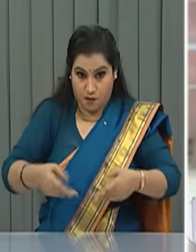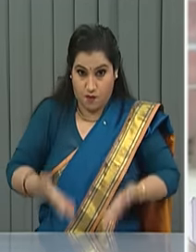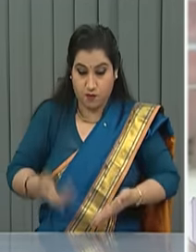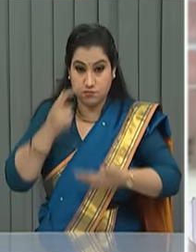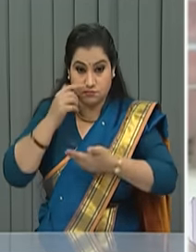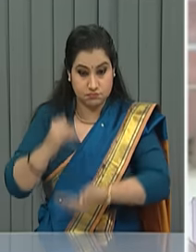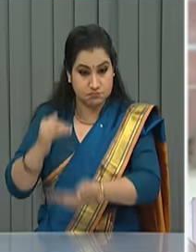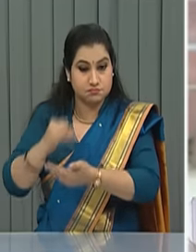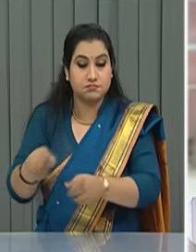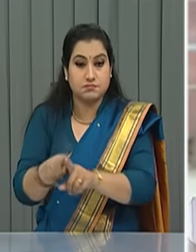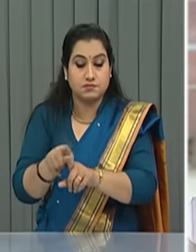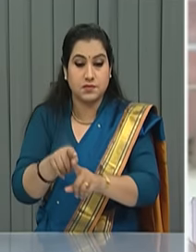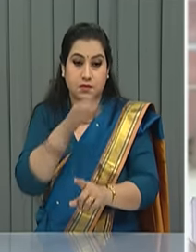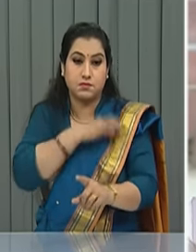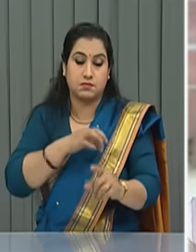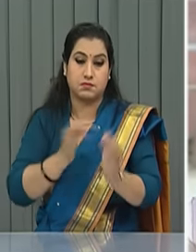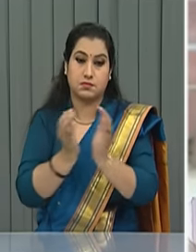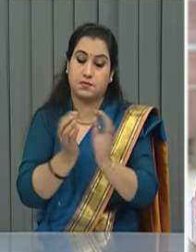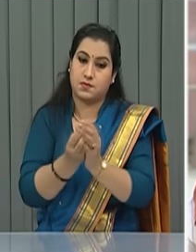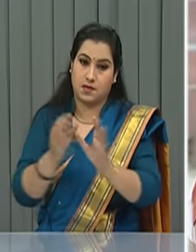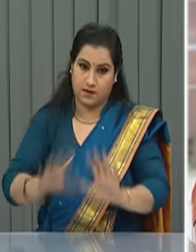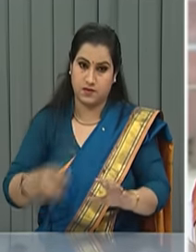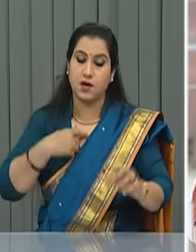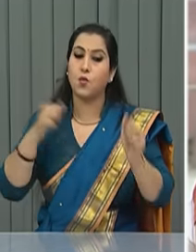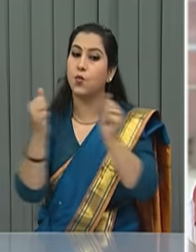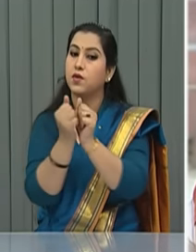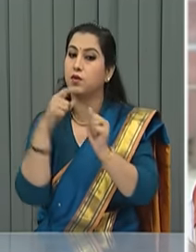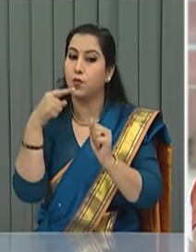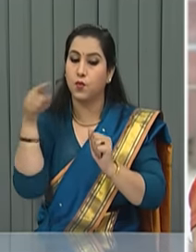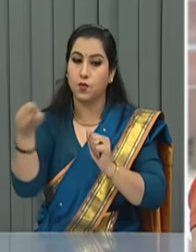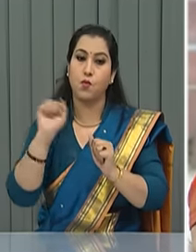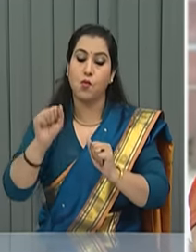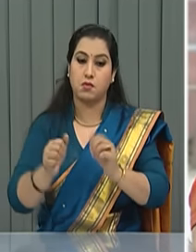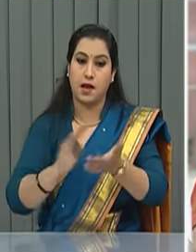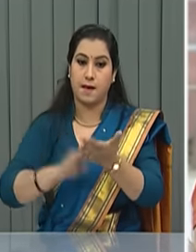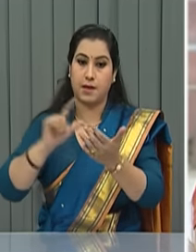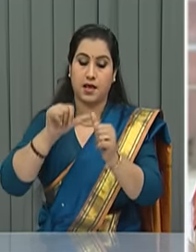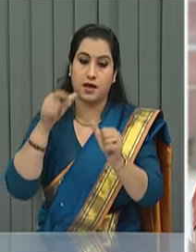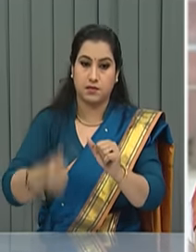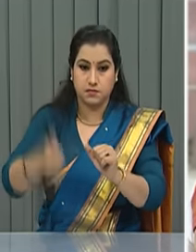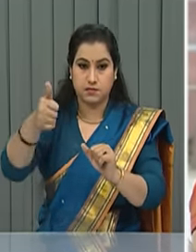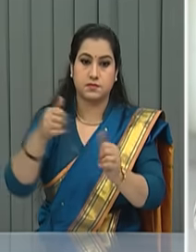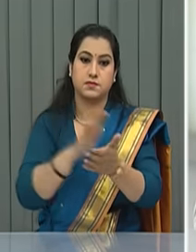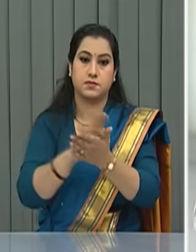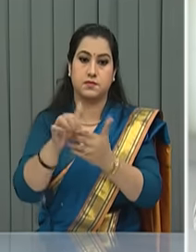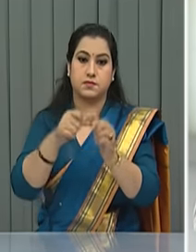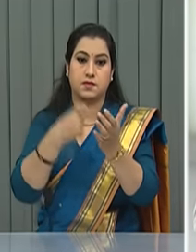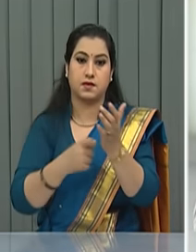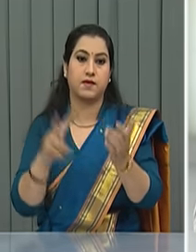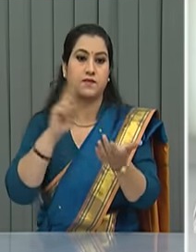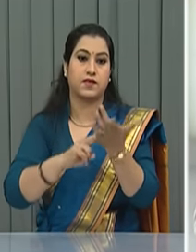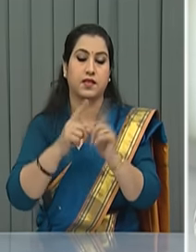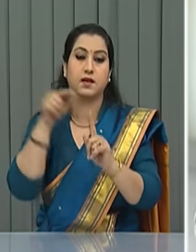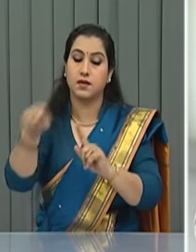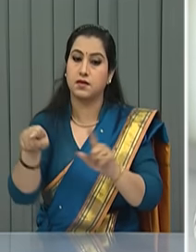को जमा पूंजी मानने लगे हैं। इस वक्त हमारे साथ हैं घरौंडा के विधायक श्री हरविंदर कल्याण और उनकी इकलौती